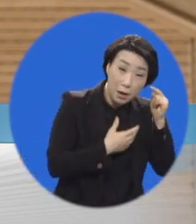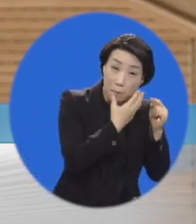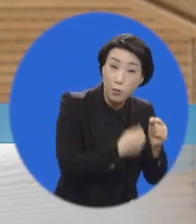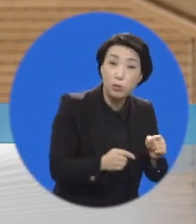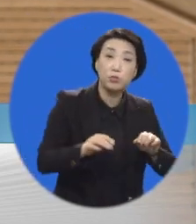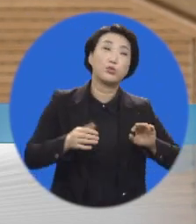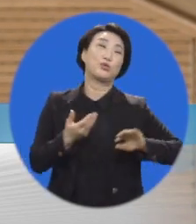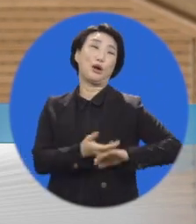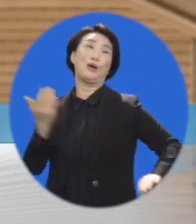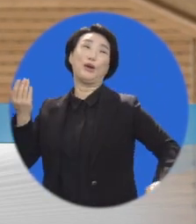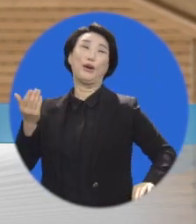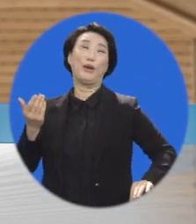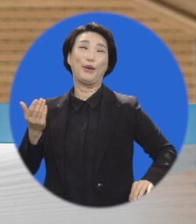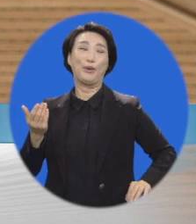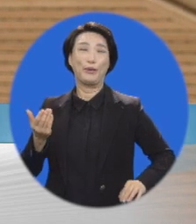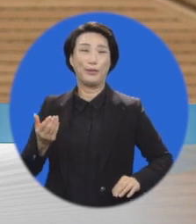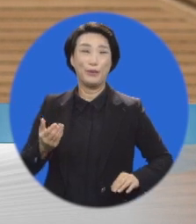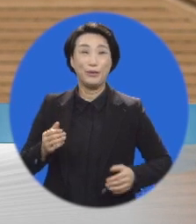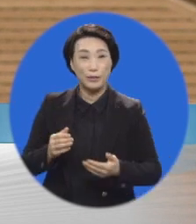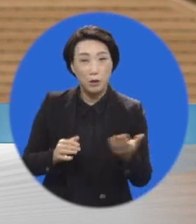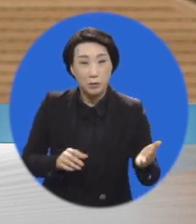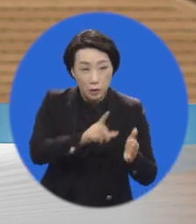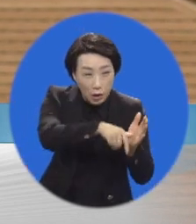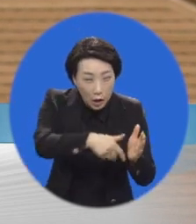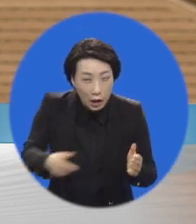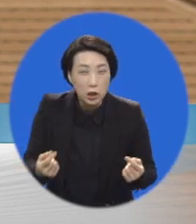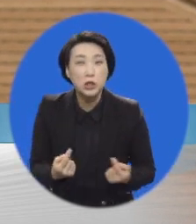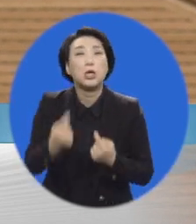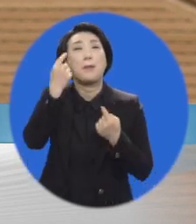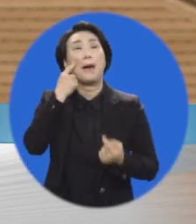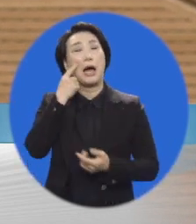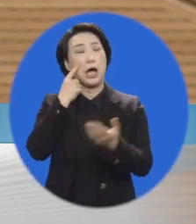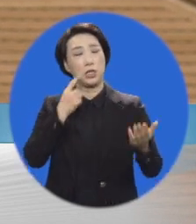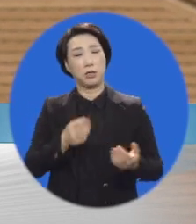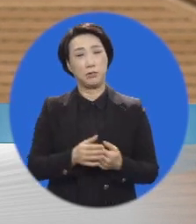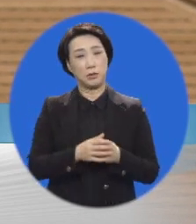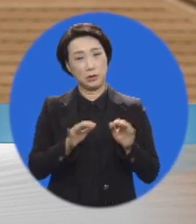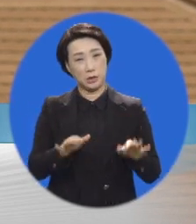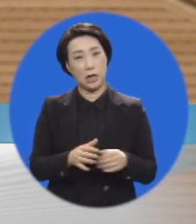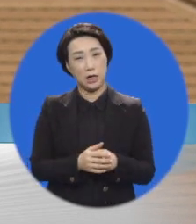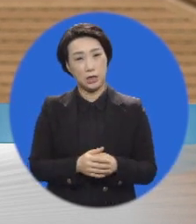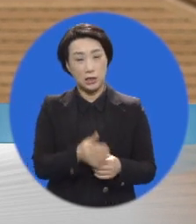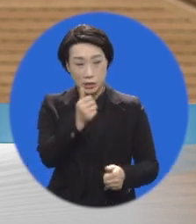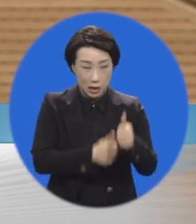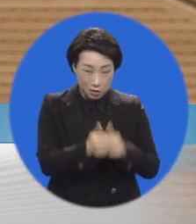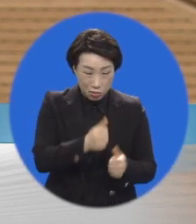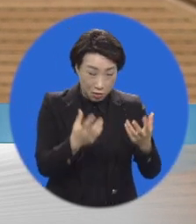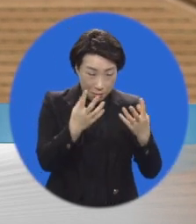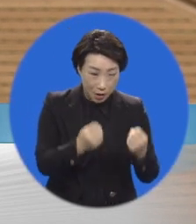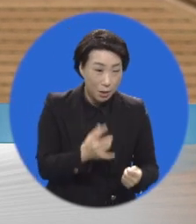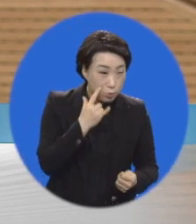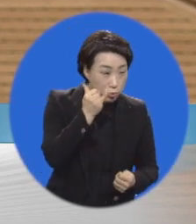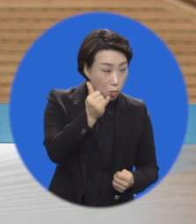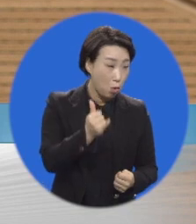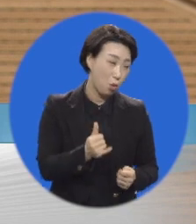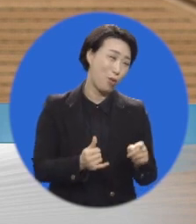생각하는 복이 달라가잖아요. 나중에 노년이 딱 돼보세요. 자손 많은